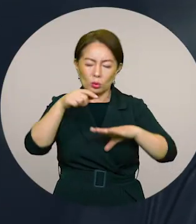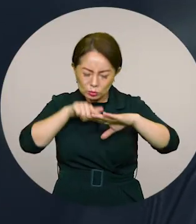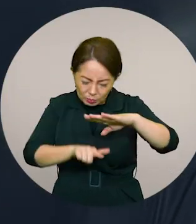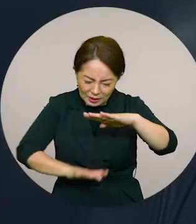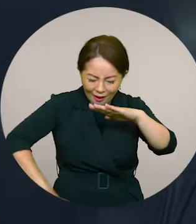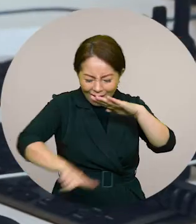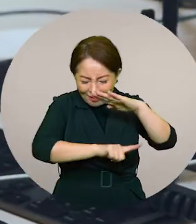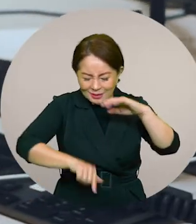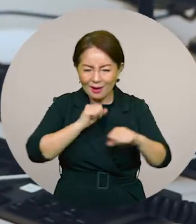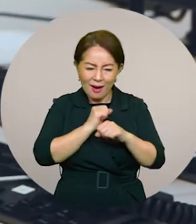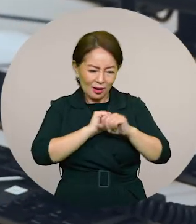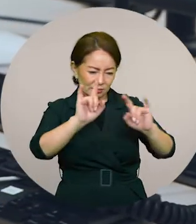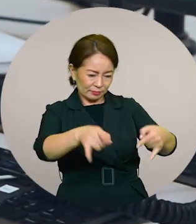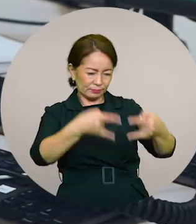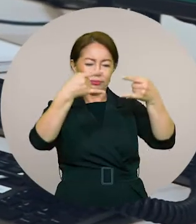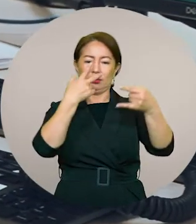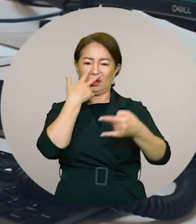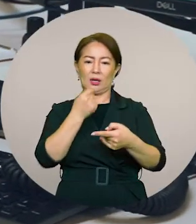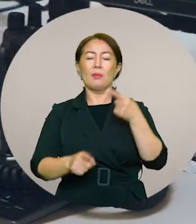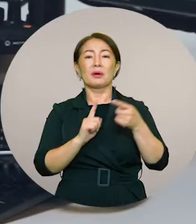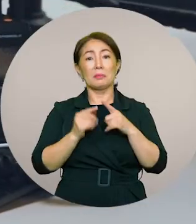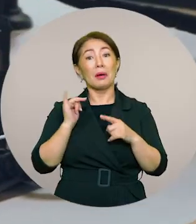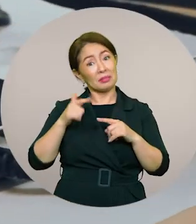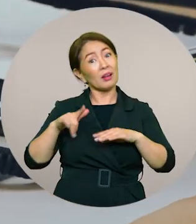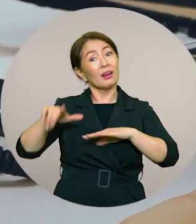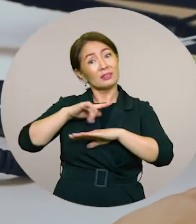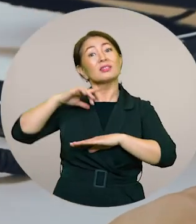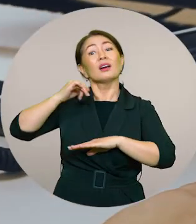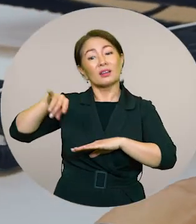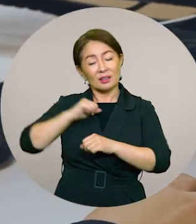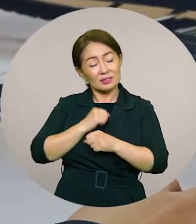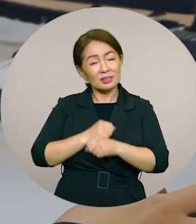метрийн гүнд өрнөж байгаа бүхнийг алган дээрээ тавьсан мэт хардаг гэхэд болно.